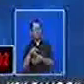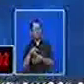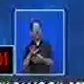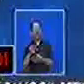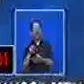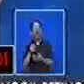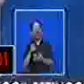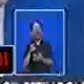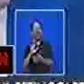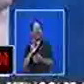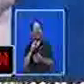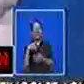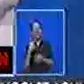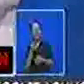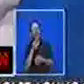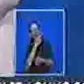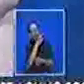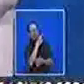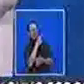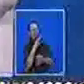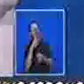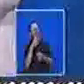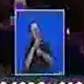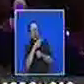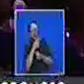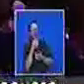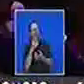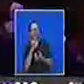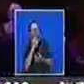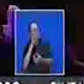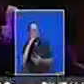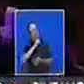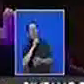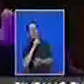ini menjadi keliru dimaknai karena kondisi menyeramkan. Baik, waktunya habis. Terima kasih.